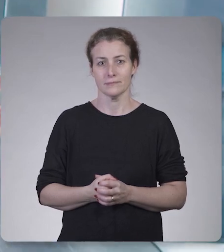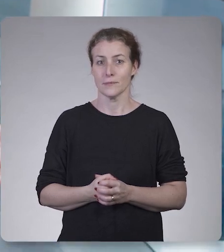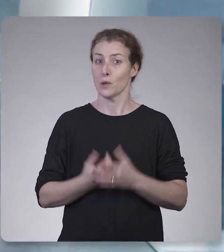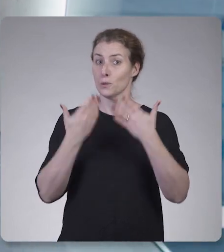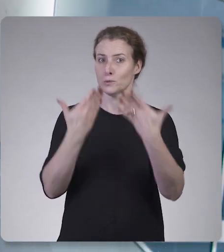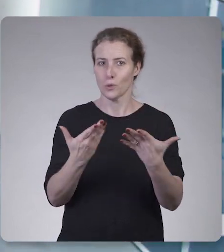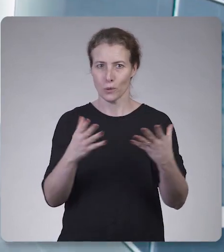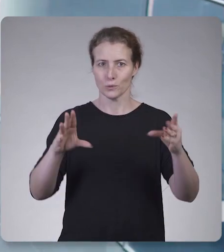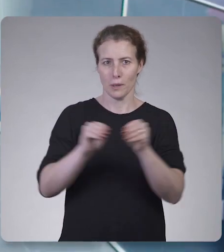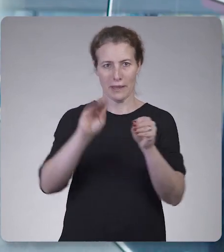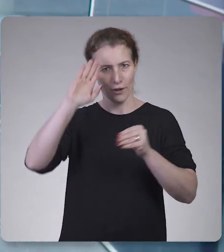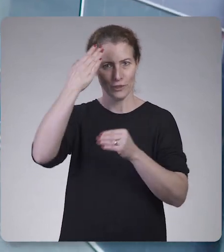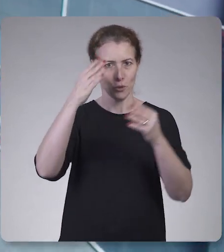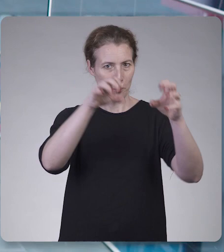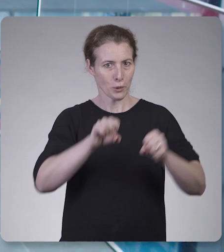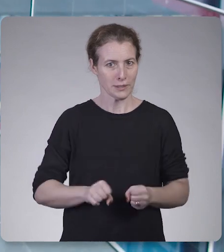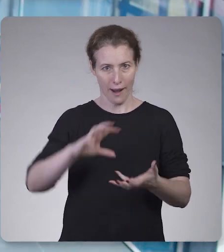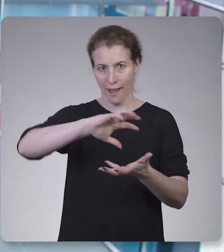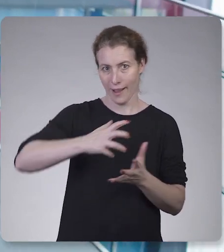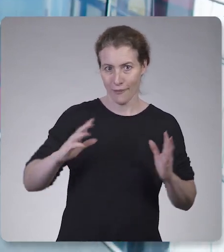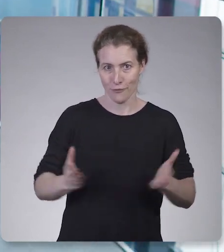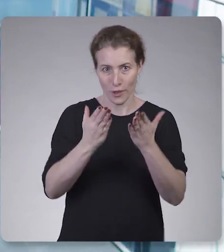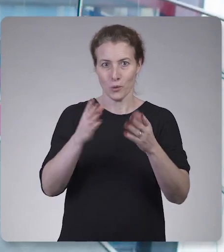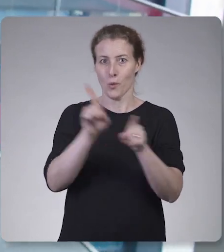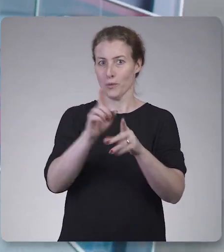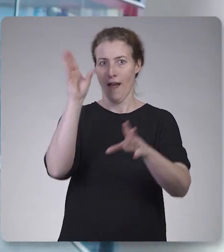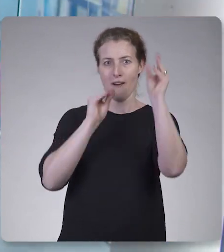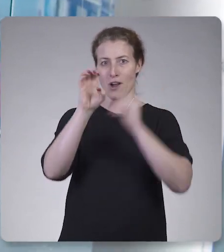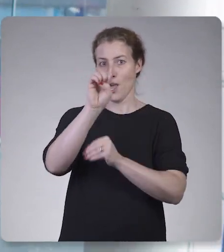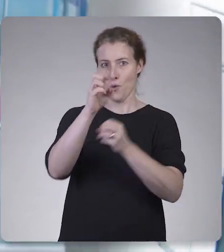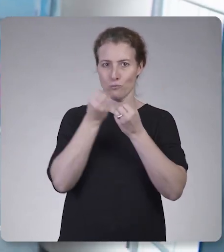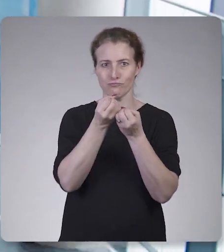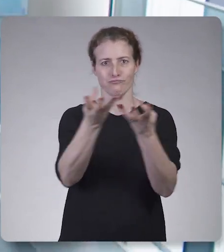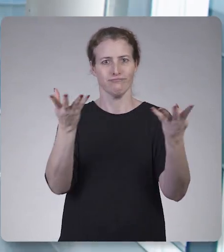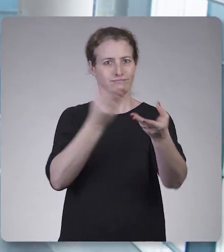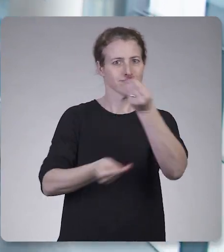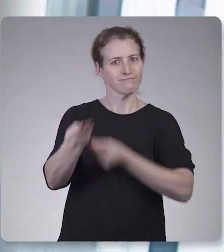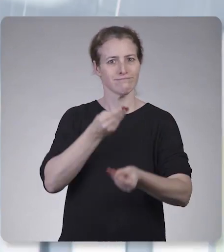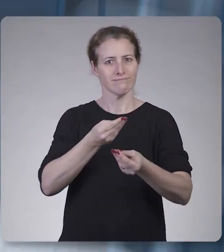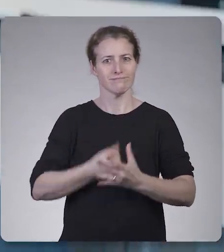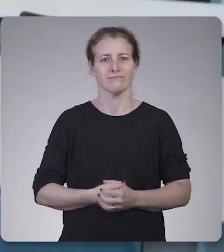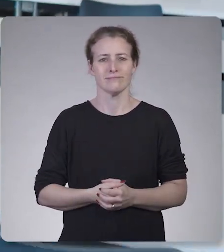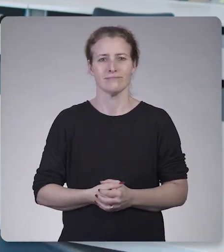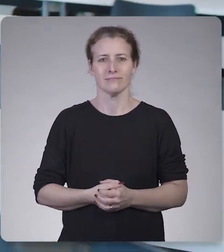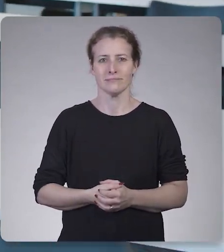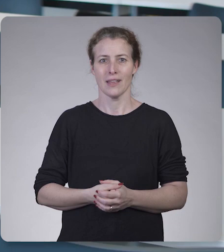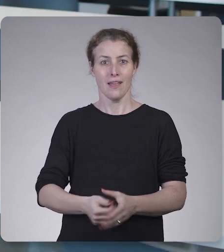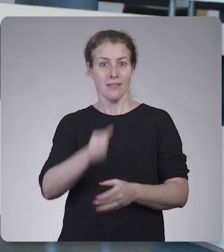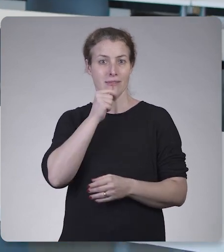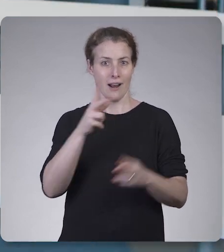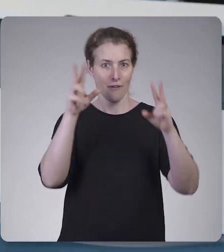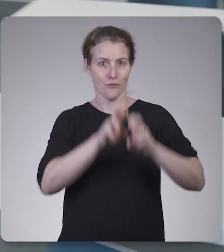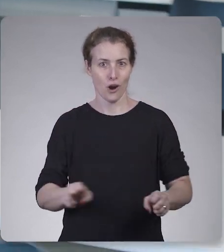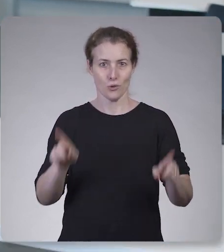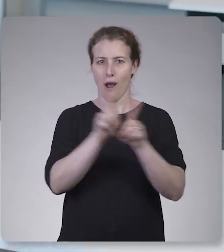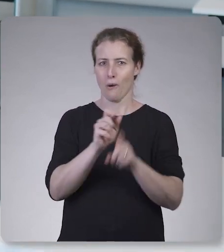So fördern wir das Innovationspotenzial in der Region und bringen unsere Expertise auch auf europäischer Ebene ein. Und unsere Forschung